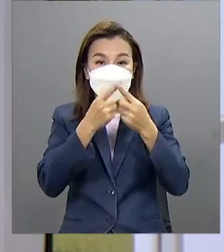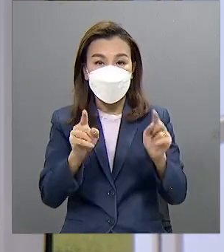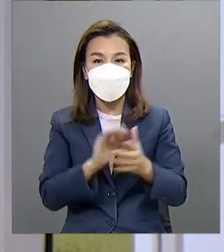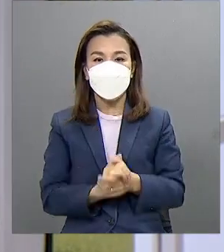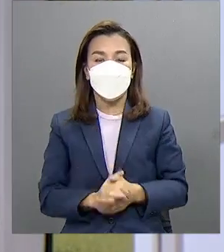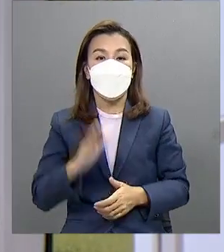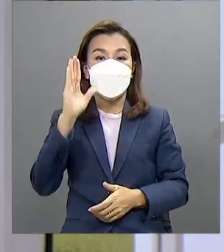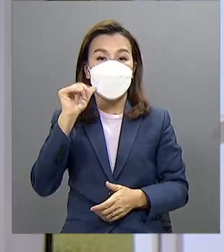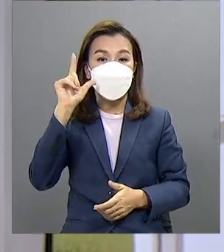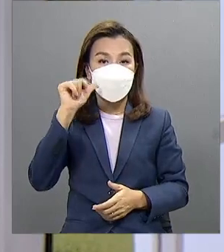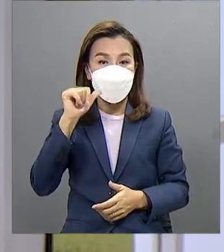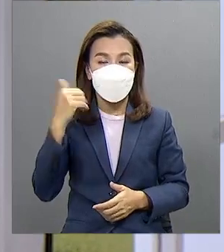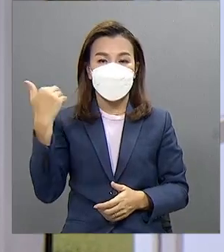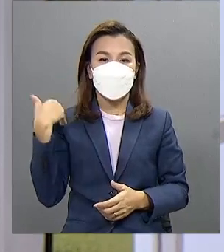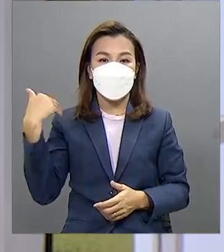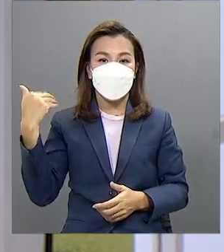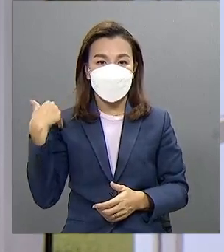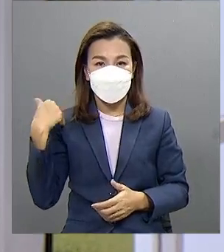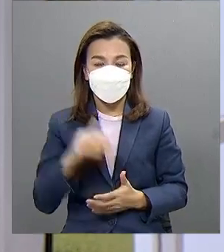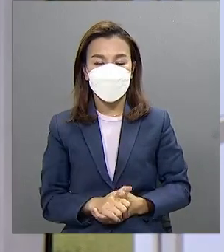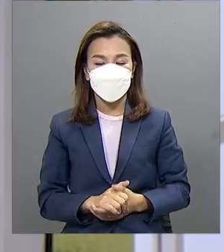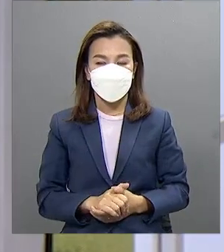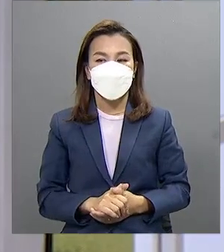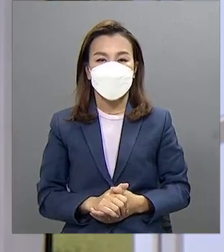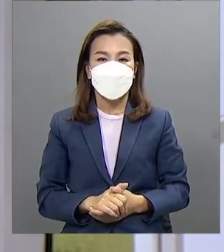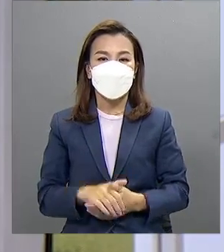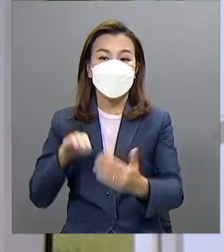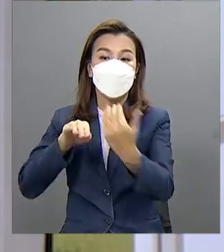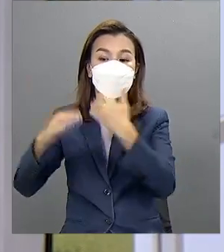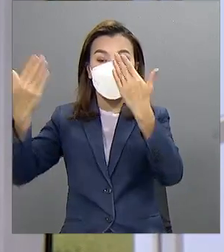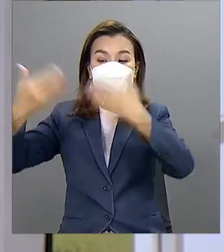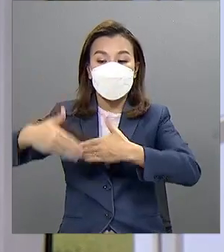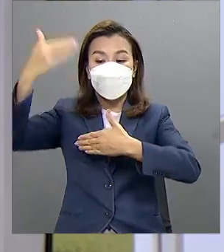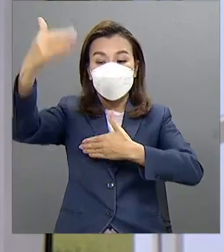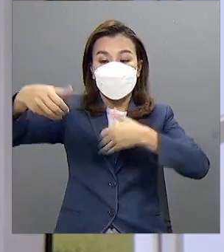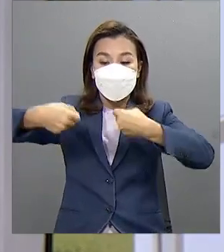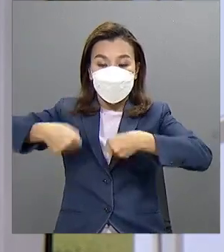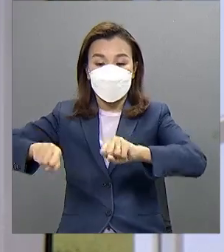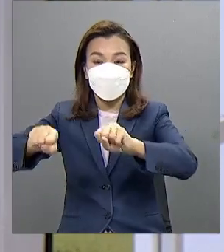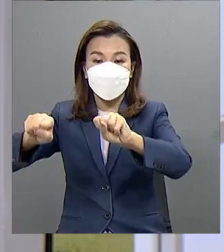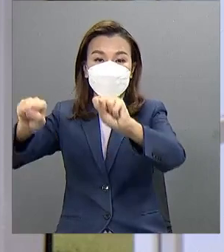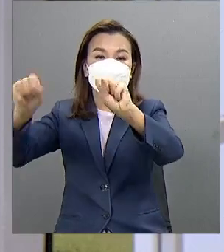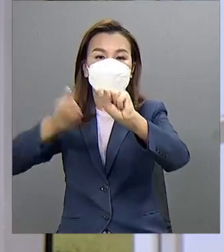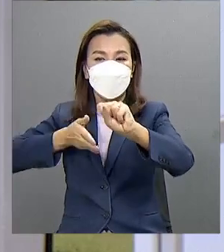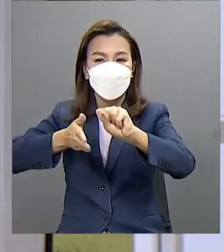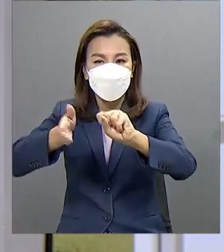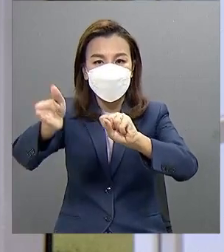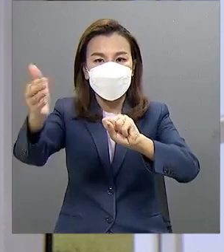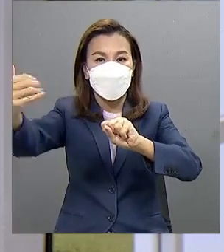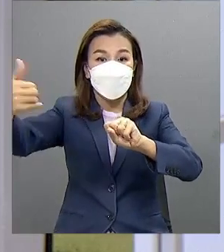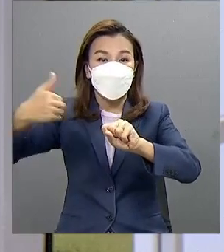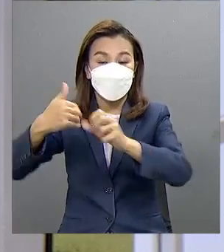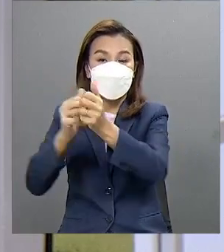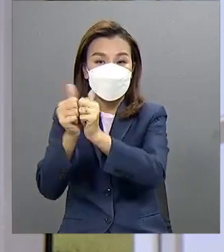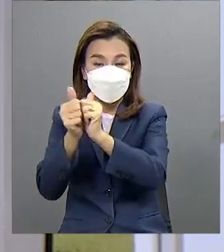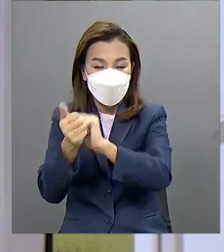ลาที่มีเยาวชนเนาะปิดถนนก่อความรบกวนให้ประชาชนเช่นเด็กแว้นอะไรอย่างงี้หรือสร้างความเดือดร้อนประเภทอื่นๆนะครับคน